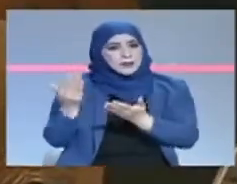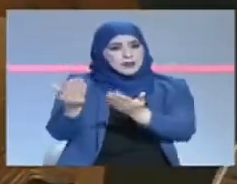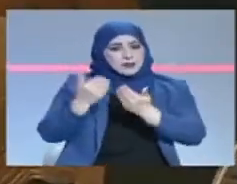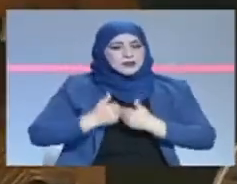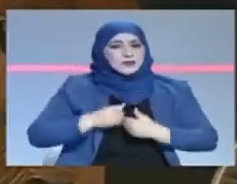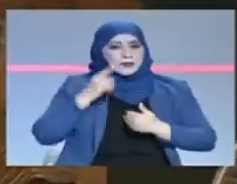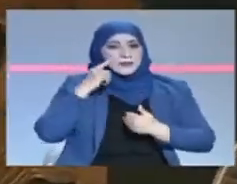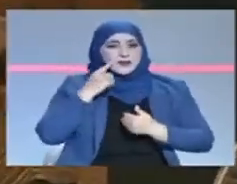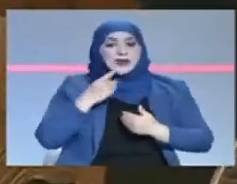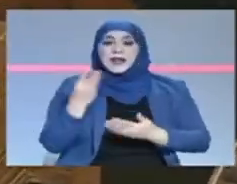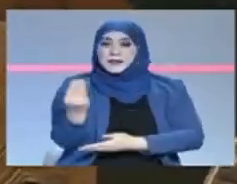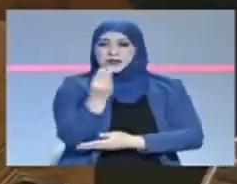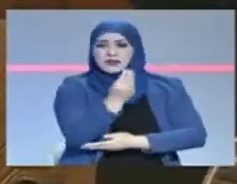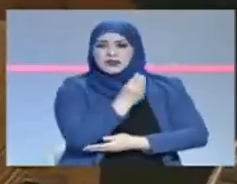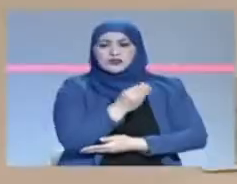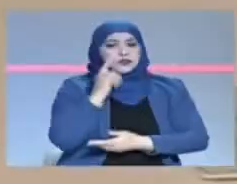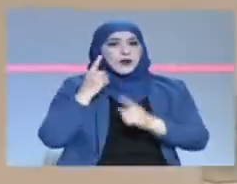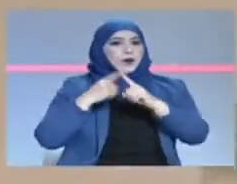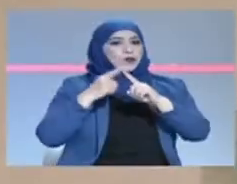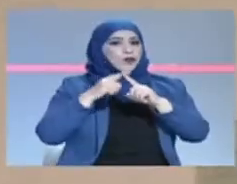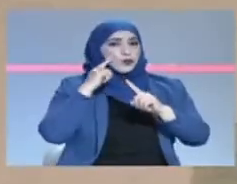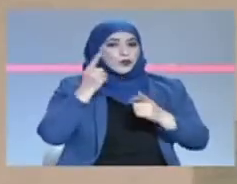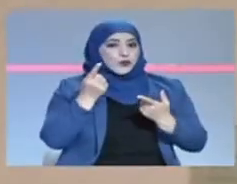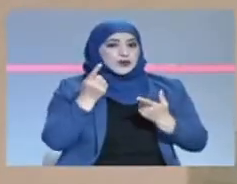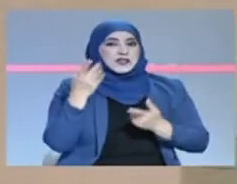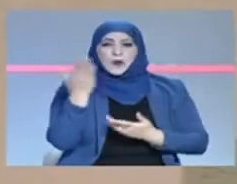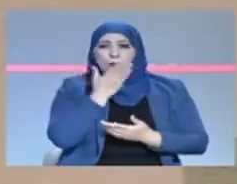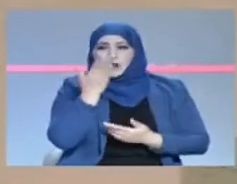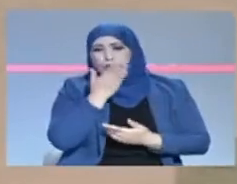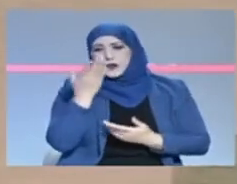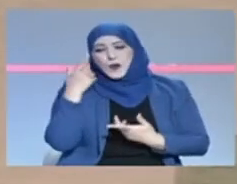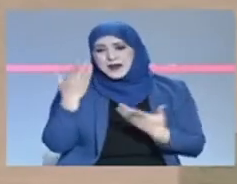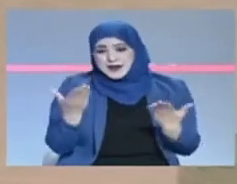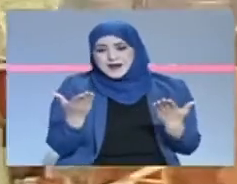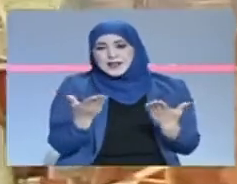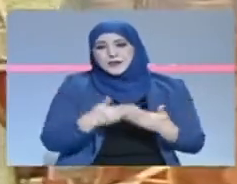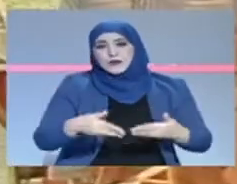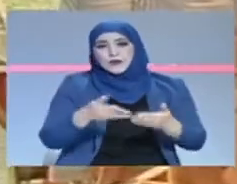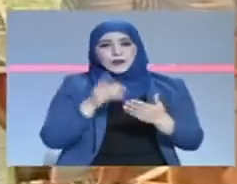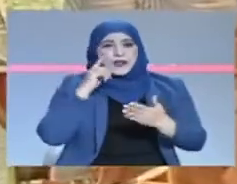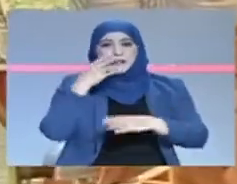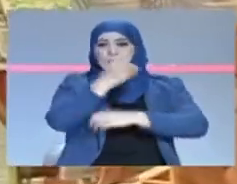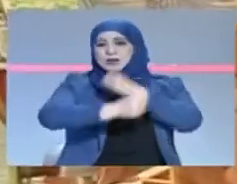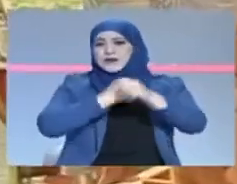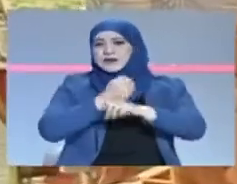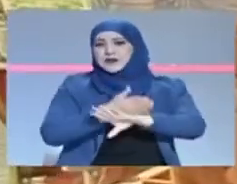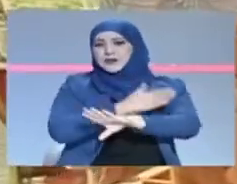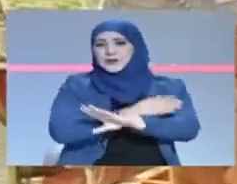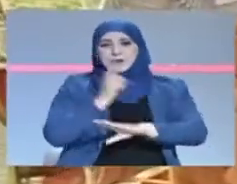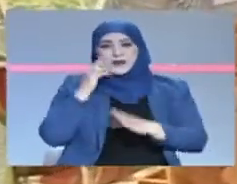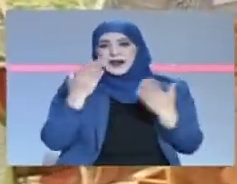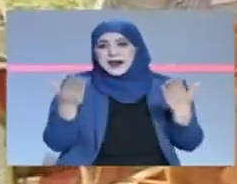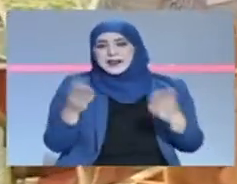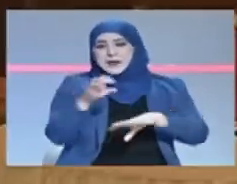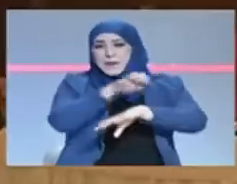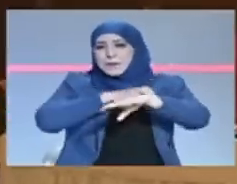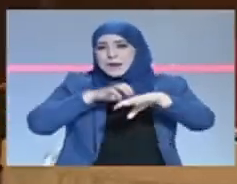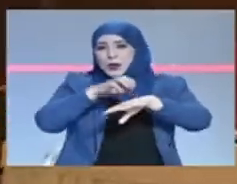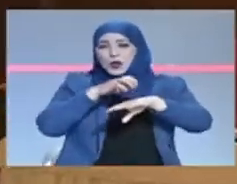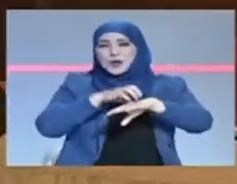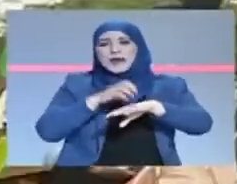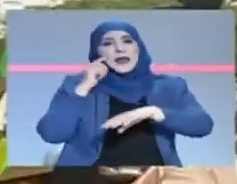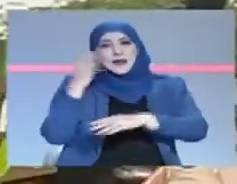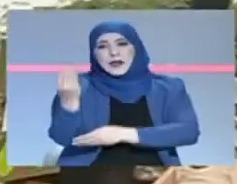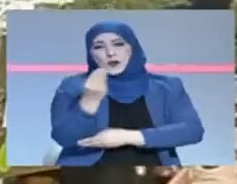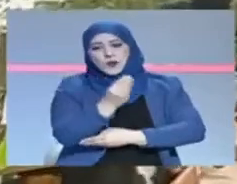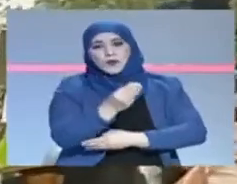أطفال قرى أسواس هو ارتفاع عدد الأطفال المحتاجين لهذه الخدمة في السنوات الأخيرة حسب إشعارات مندوبي حماية